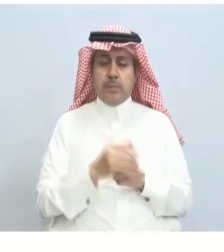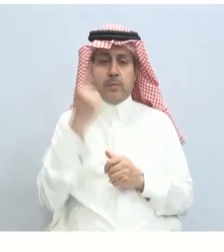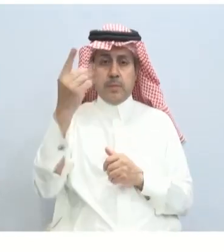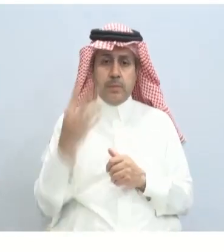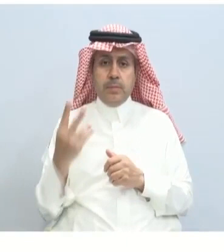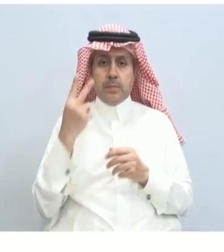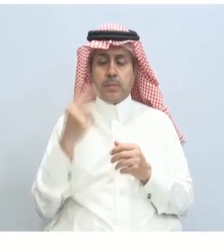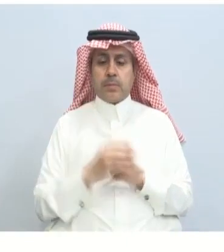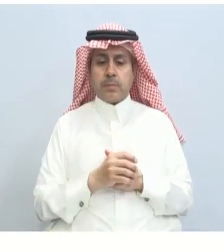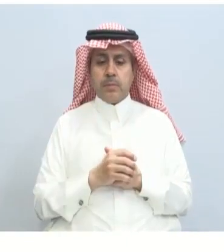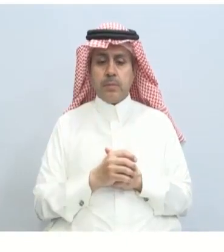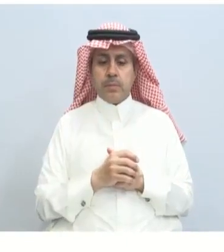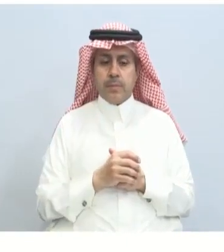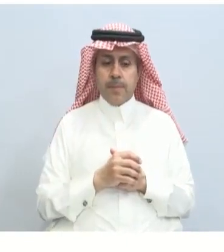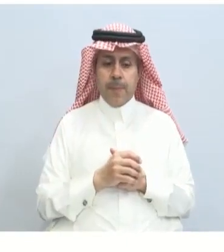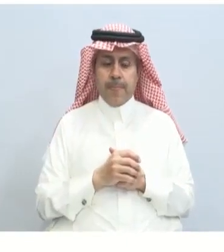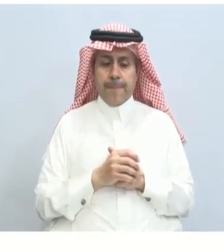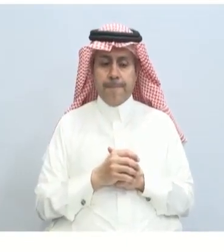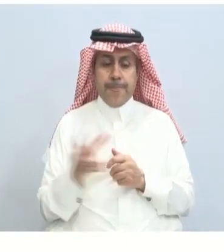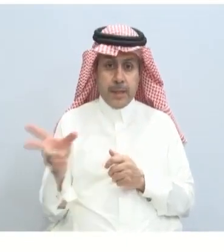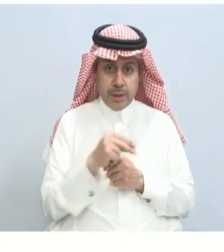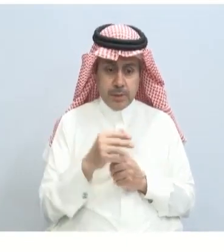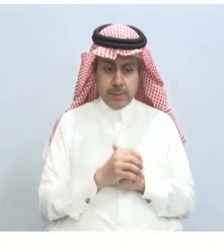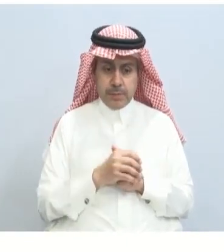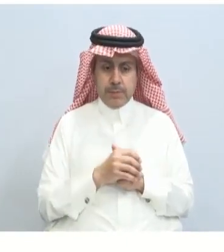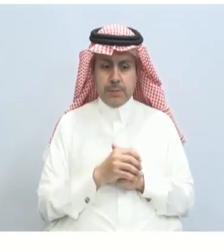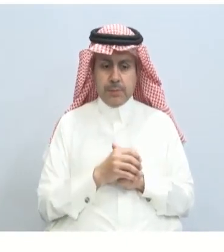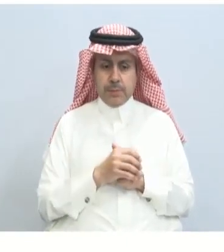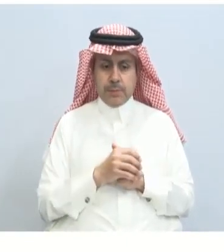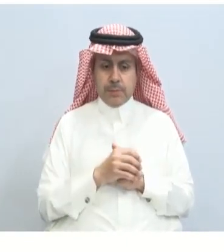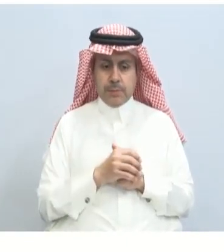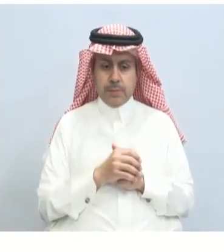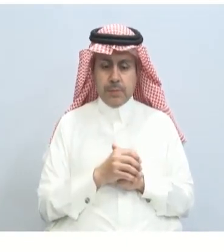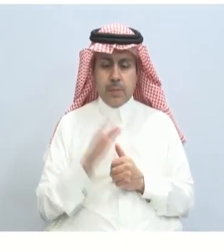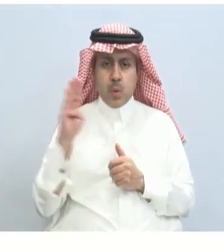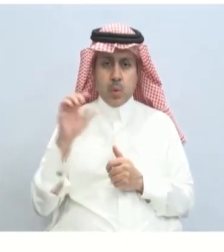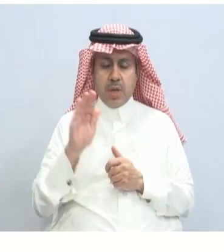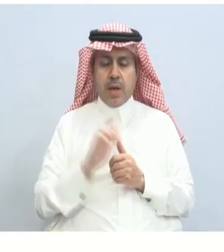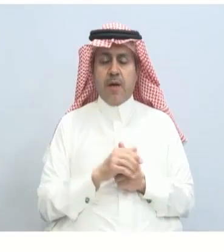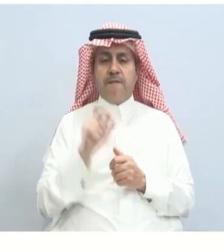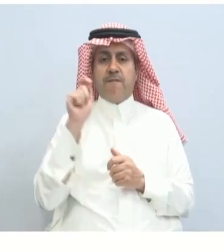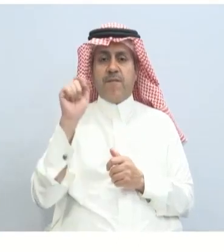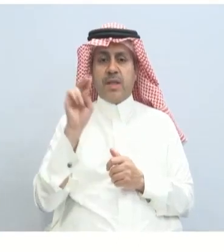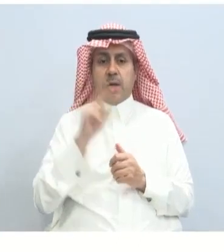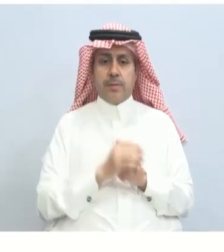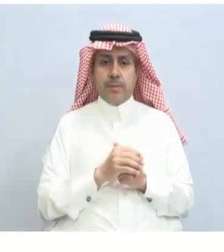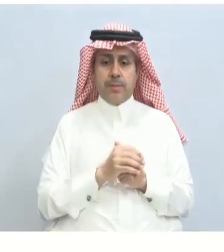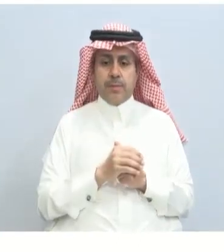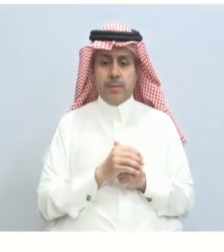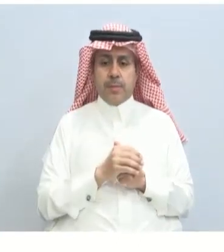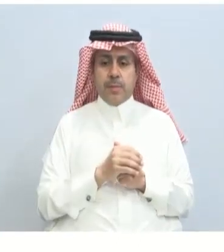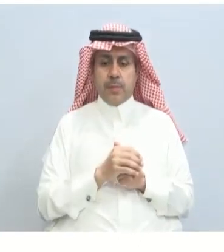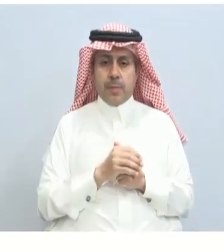الثاني لان المطلوب مني الان ايجاد كوساين ليتا ايجاد كوساين ليتا فبالتالي